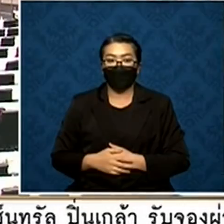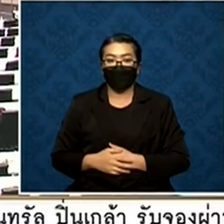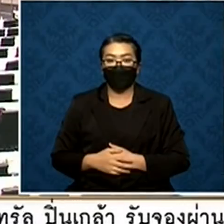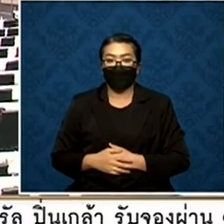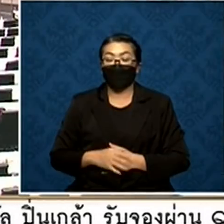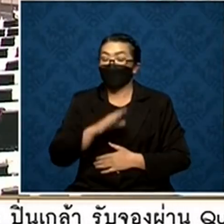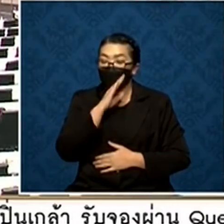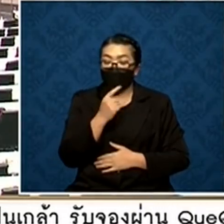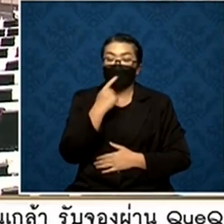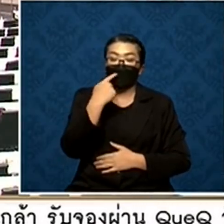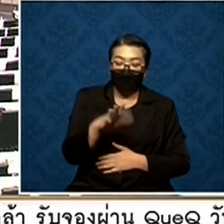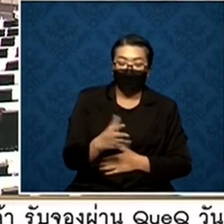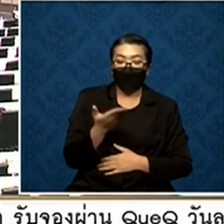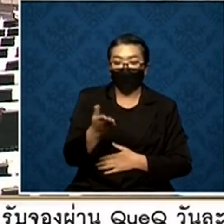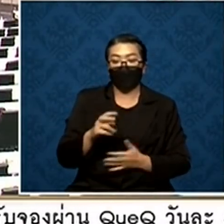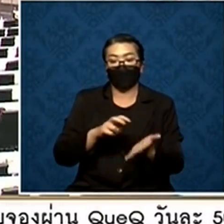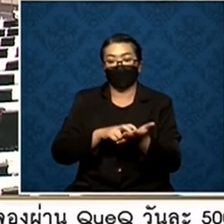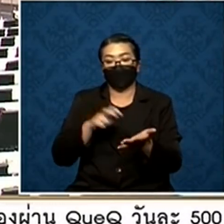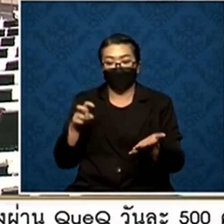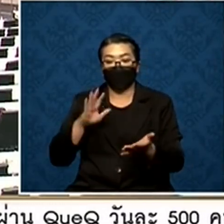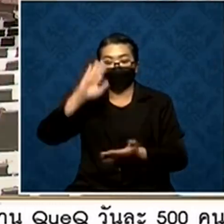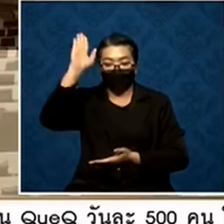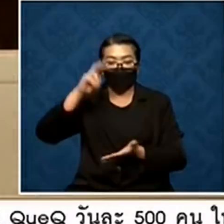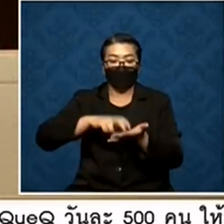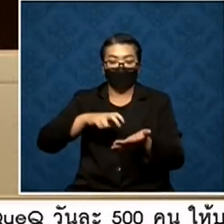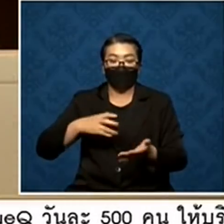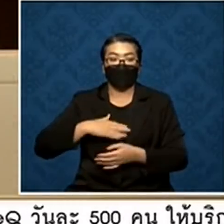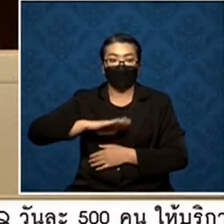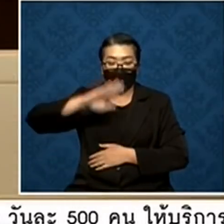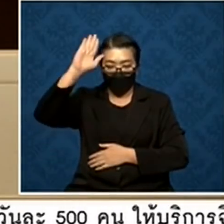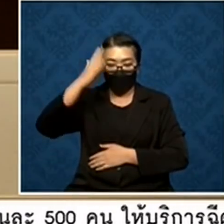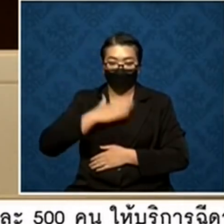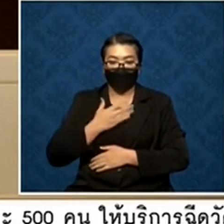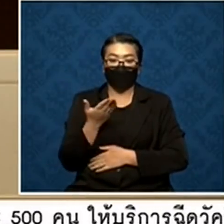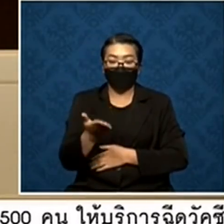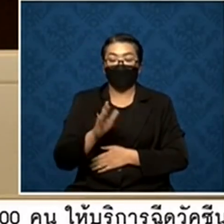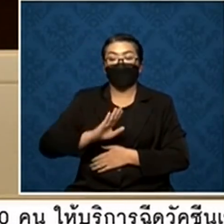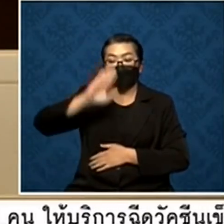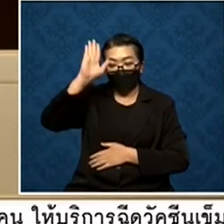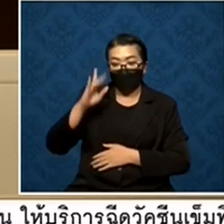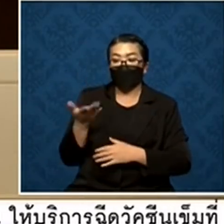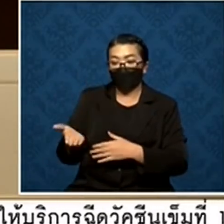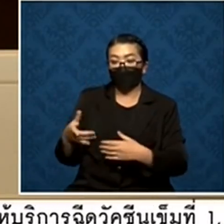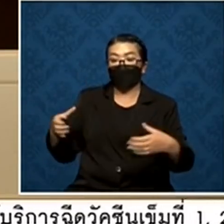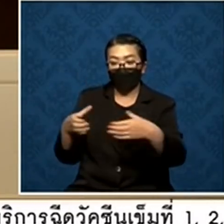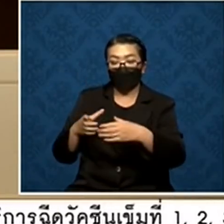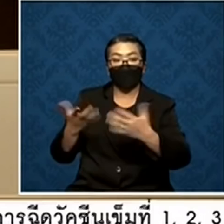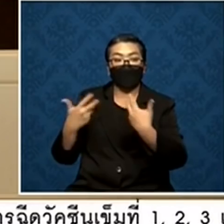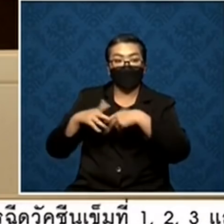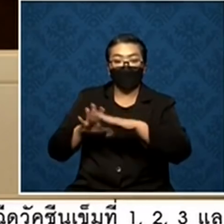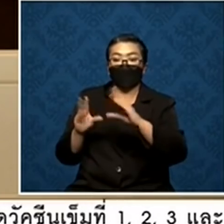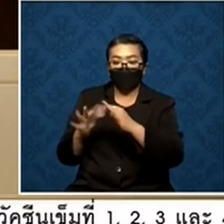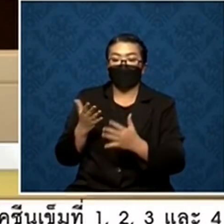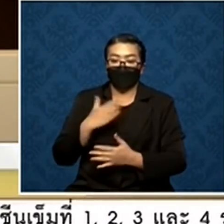ถามตั้งคำถามไปถึงในส่วนของส.ส.นะครับว่าสิทธิประโยชน์นะฮะที่ตัวเองได้เนี่ยมันเยอะแยะมากมายก่ายก